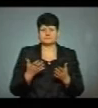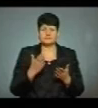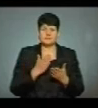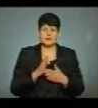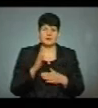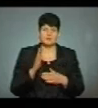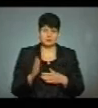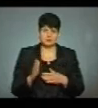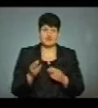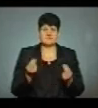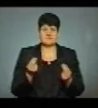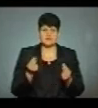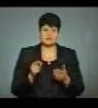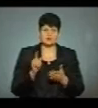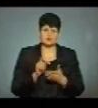бути